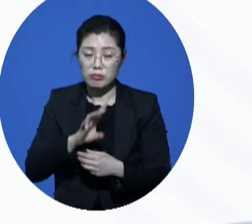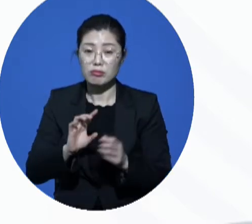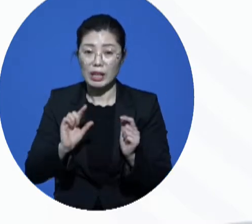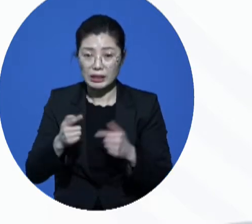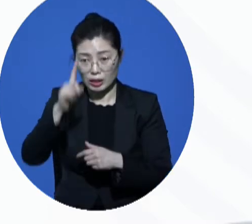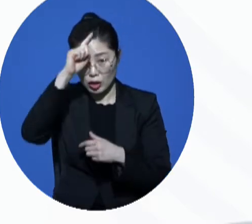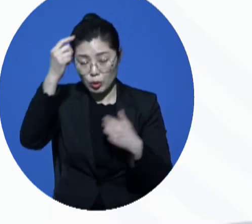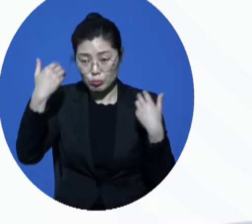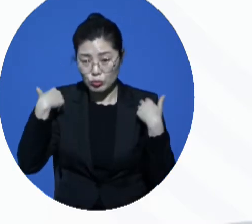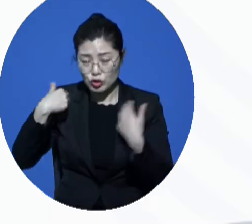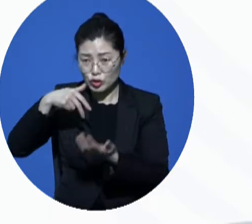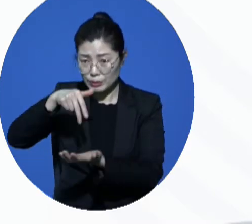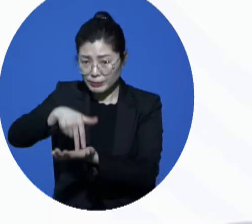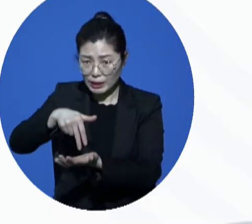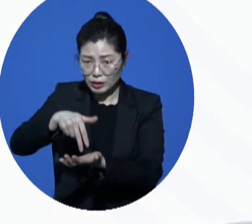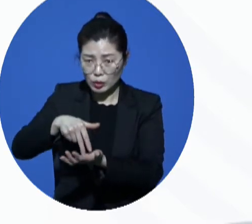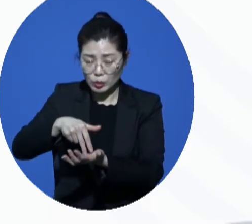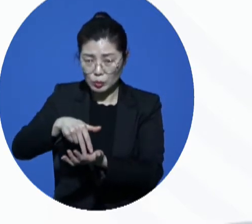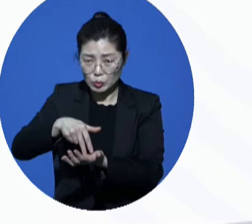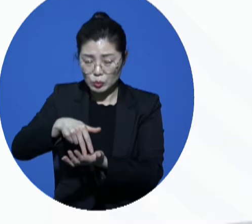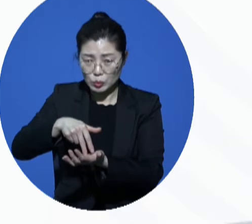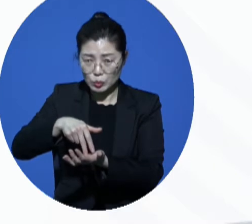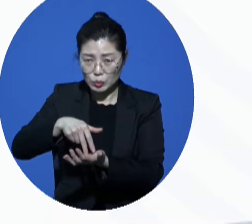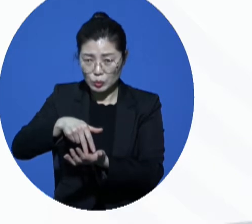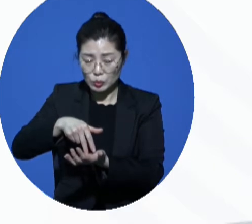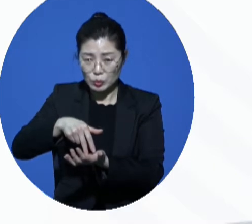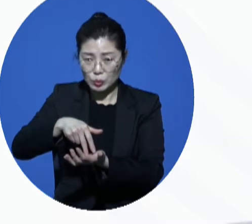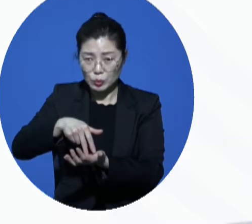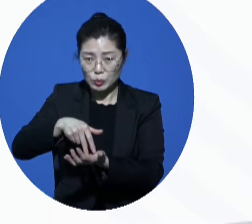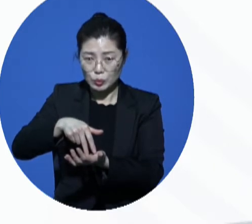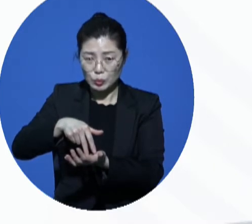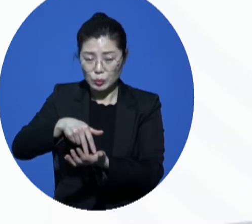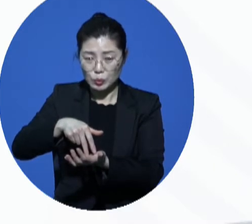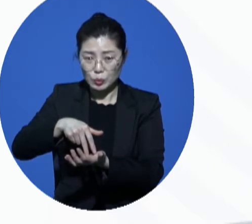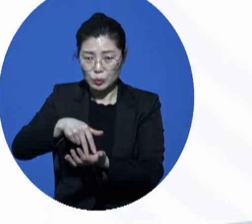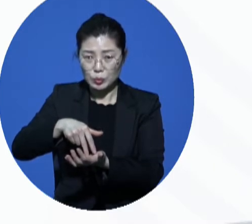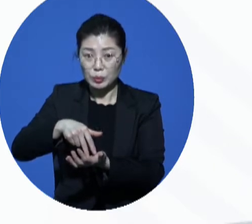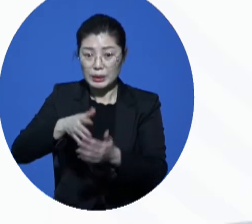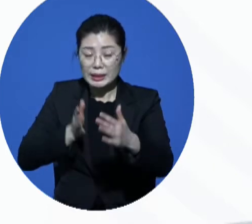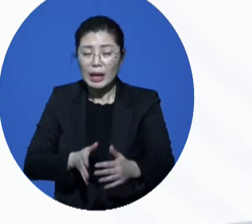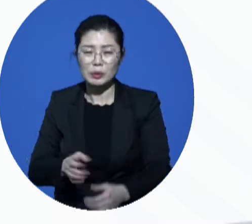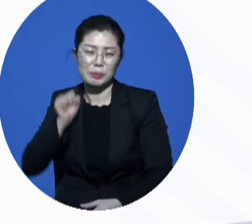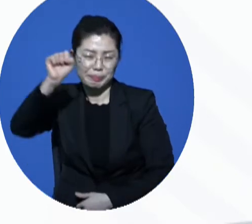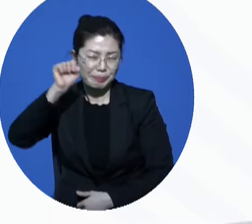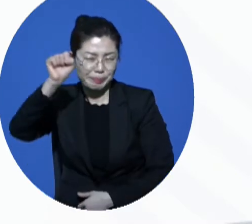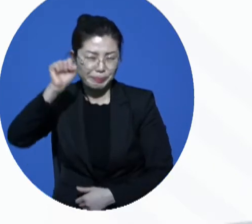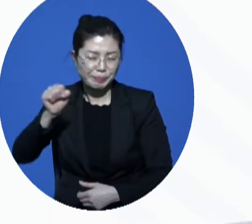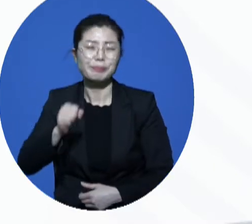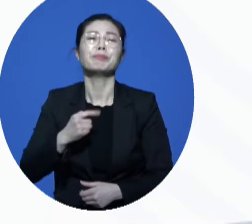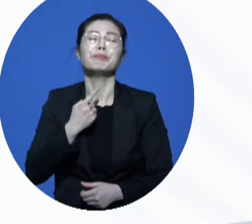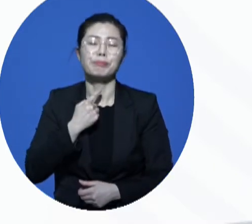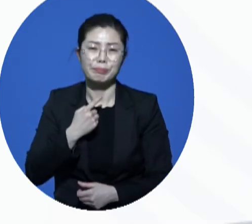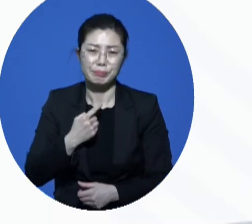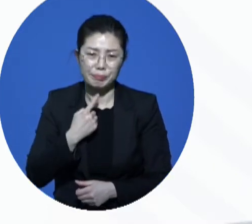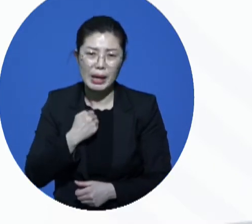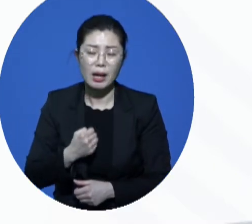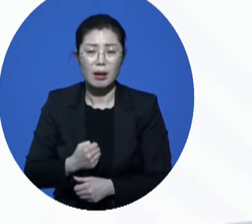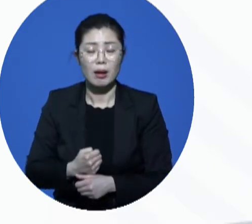중앙재난안전대책본부에 함께 요구하는 농성을 진행하게 되고요. 이 농성이 시작된 지 2주 정도